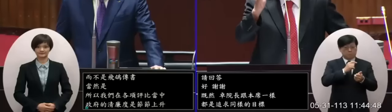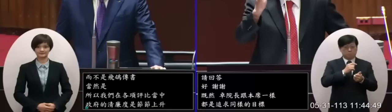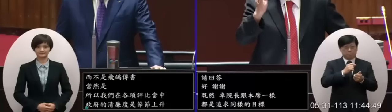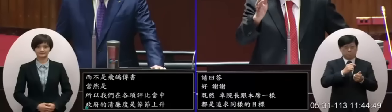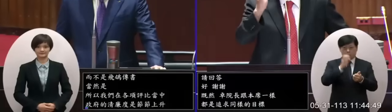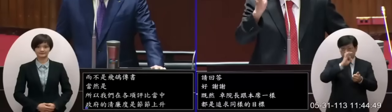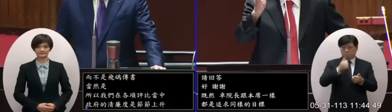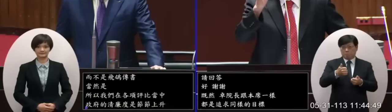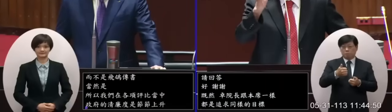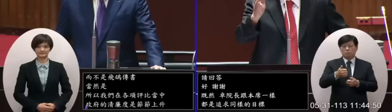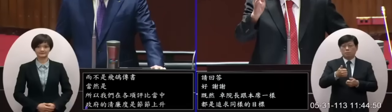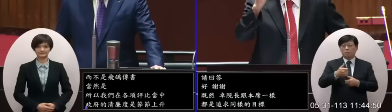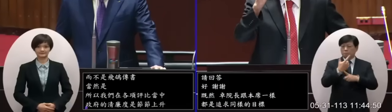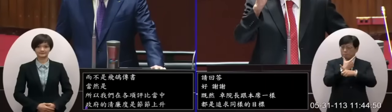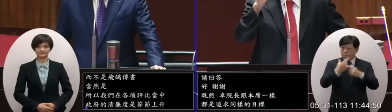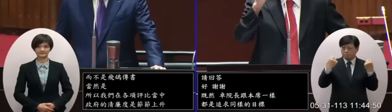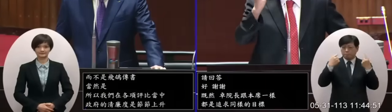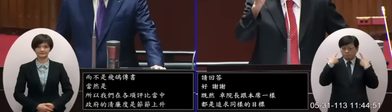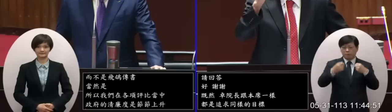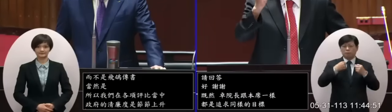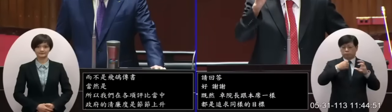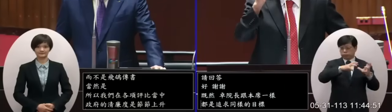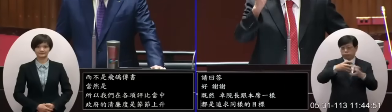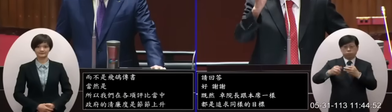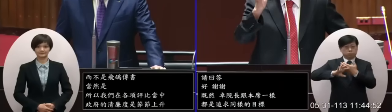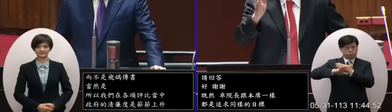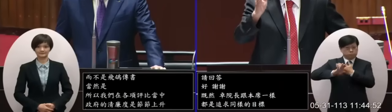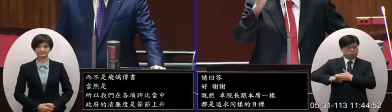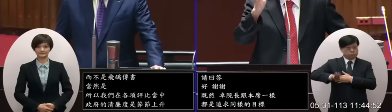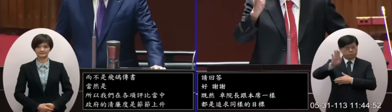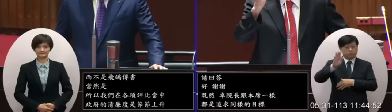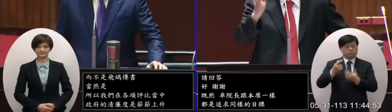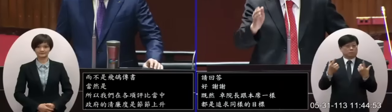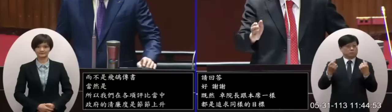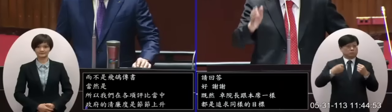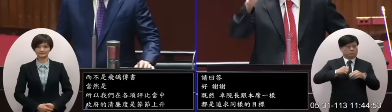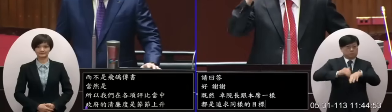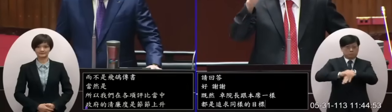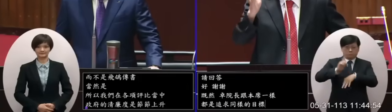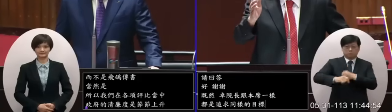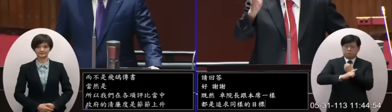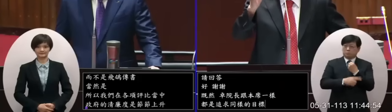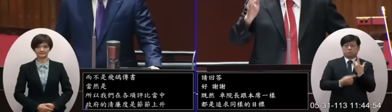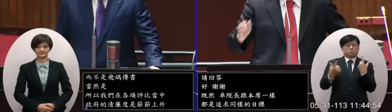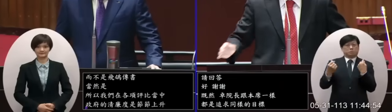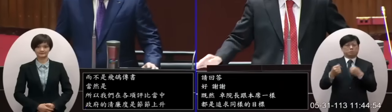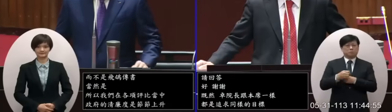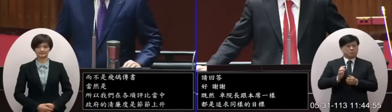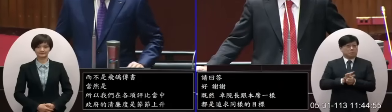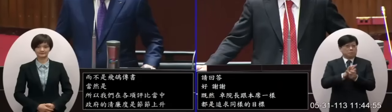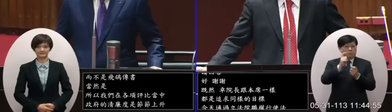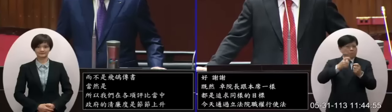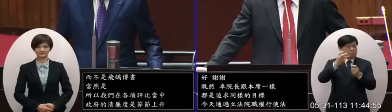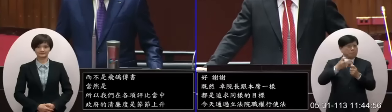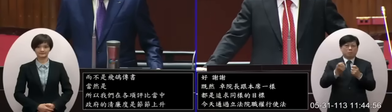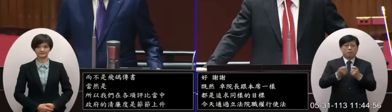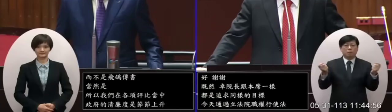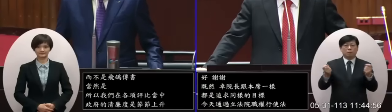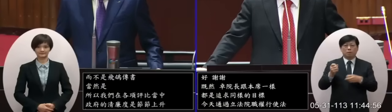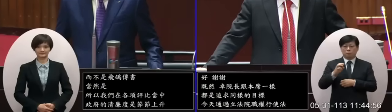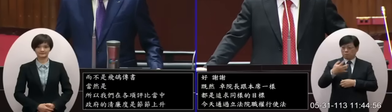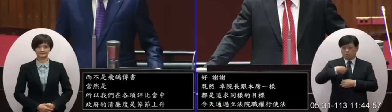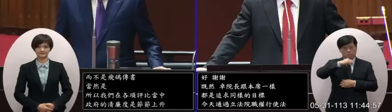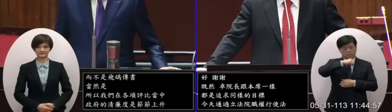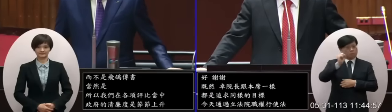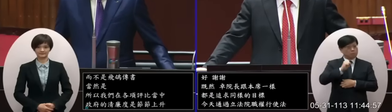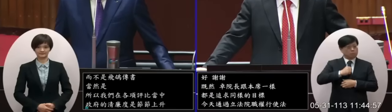这不正是所有世界先进民主国家成熟的法案，也推动了几十年，为什么在